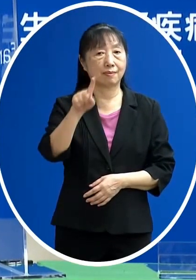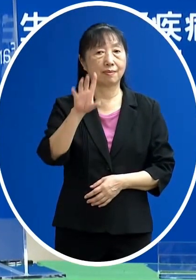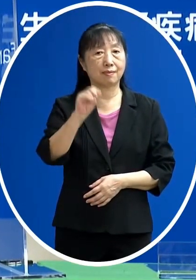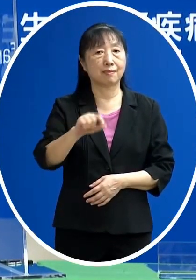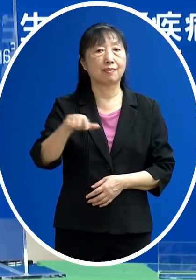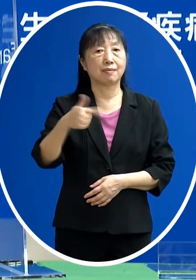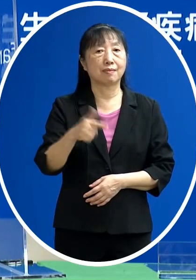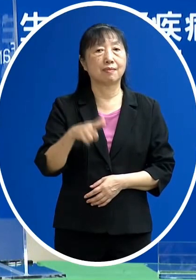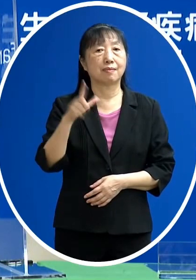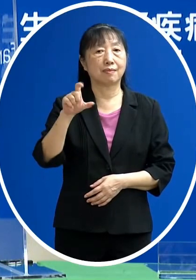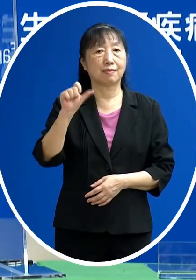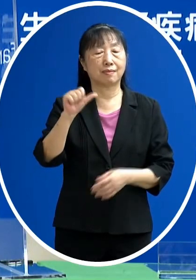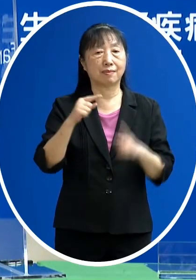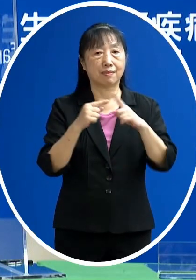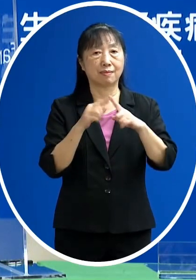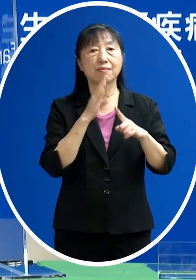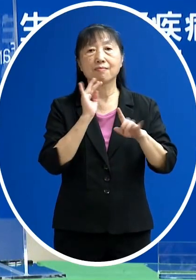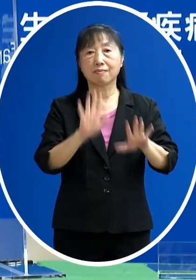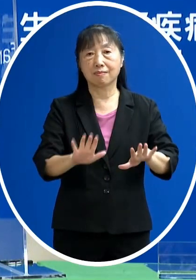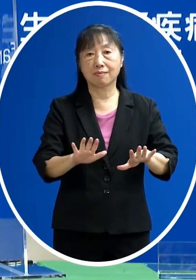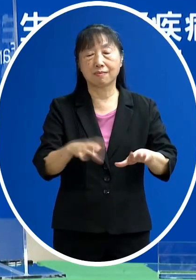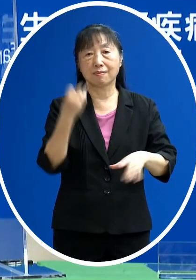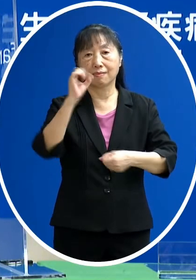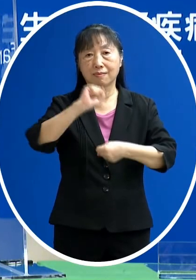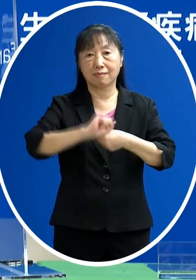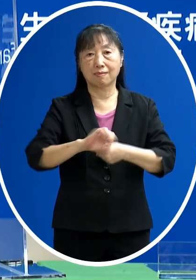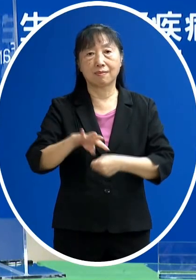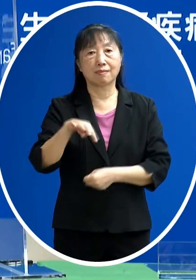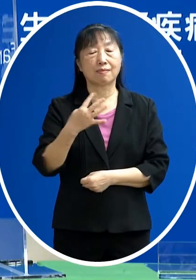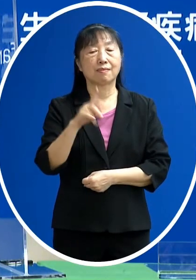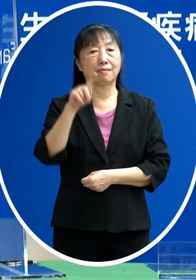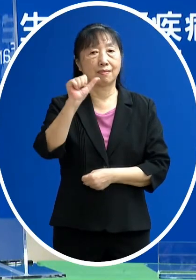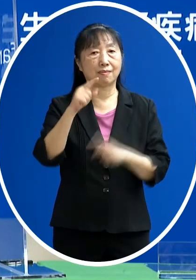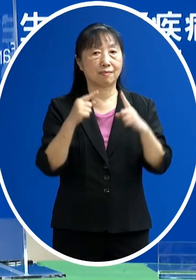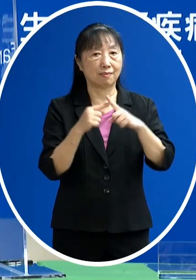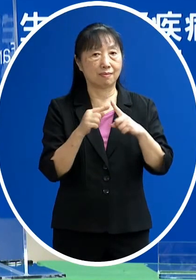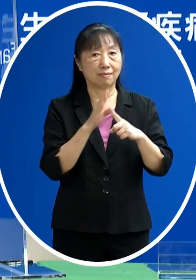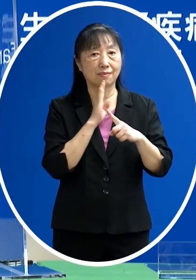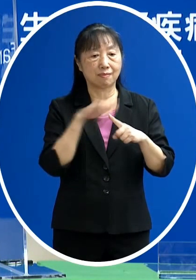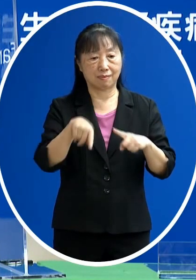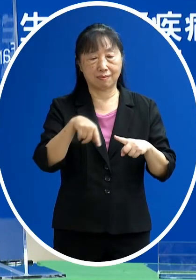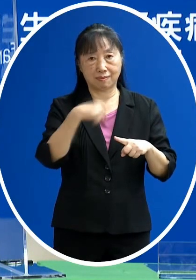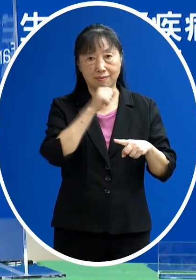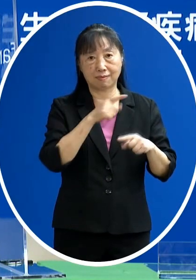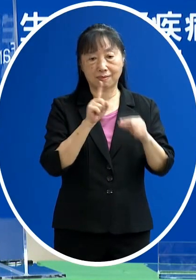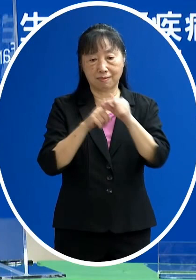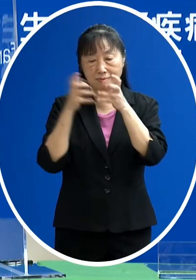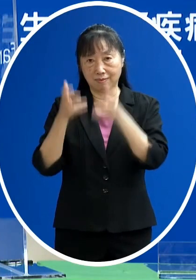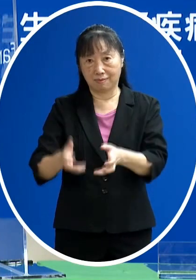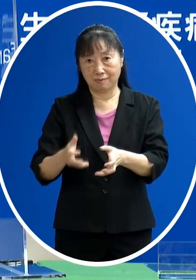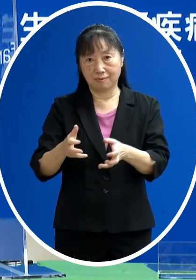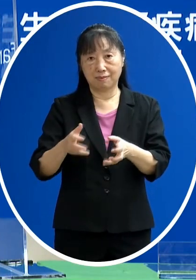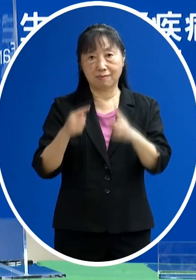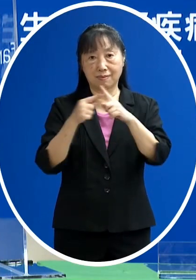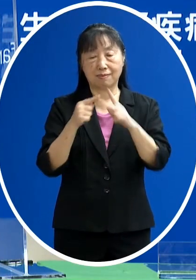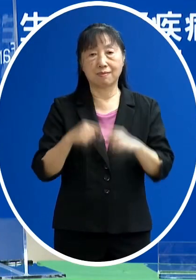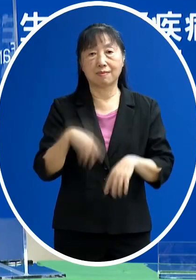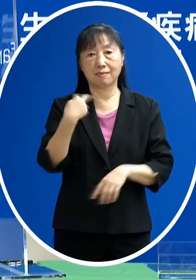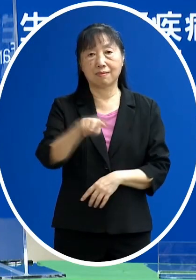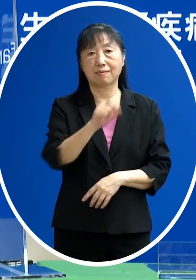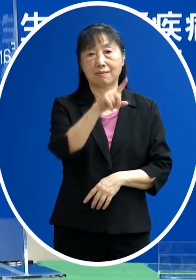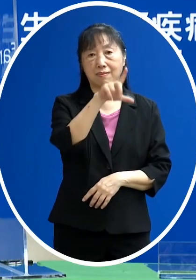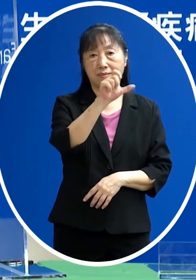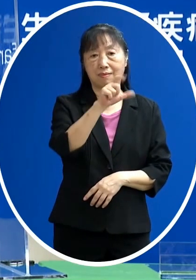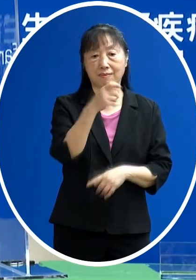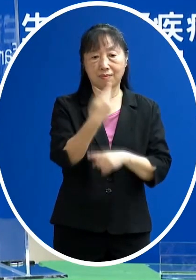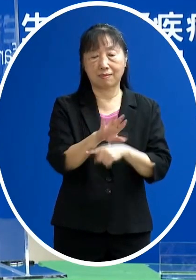341万665例，那其中有今天有新增了415例的这个本土中重症以上的个案，还有